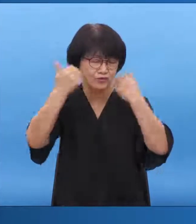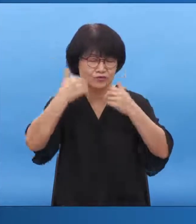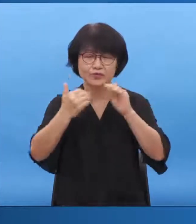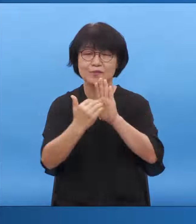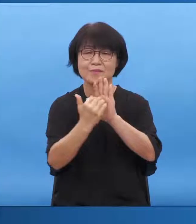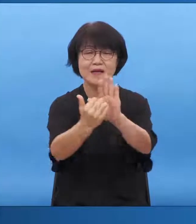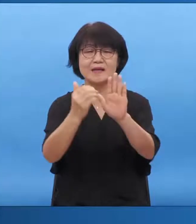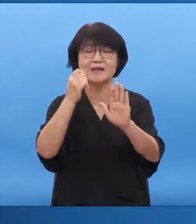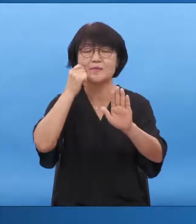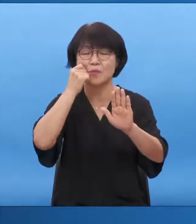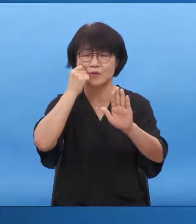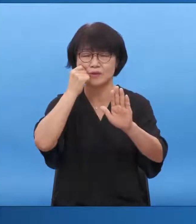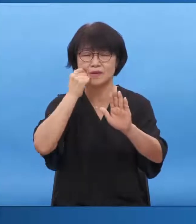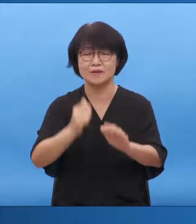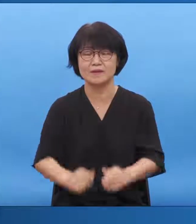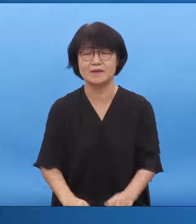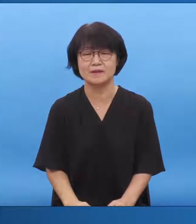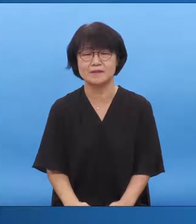수가 없다.